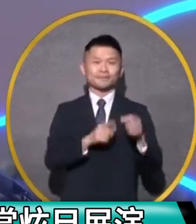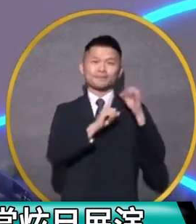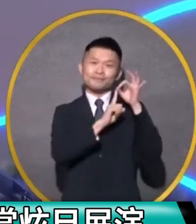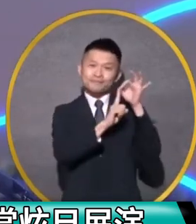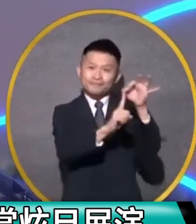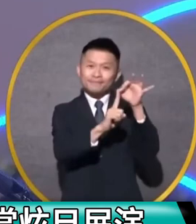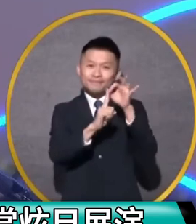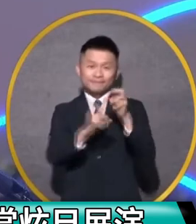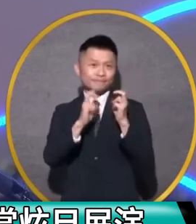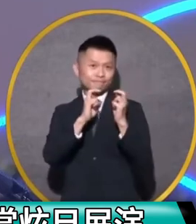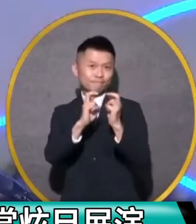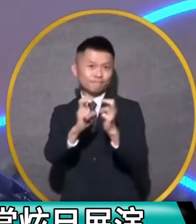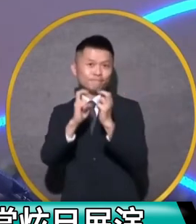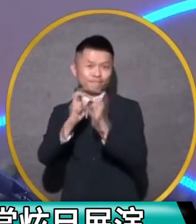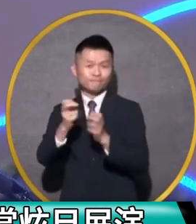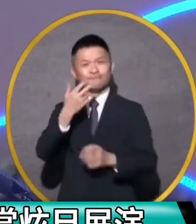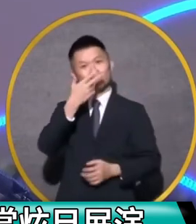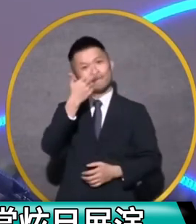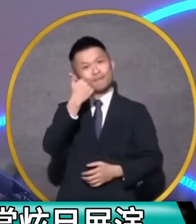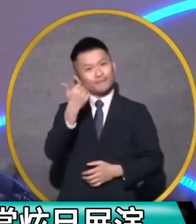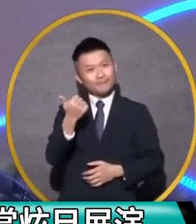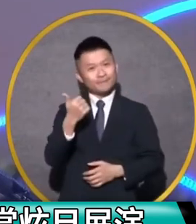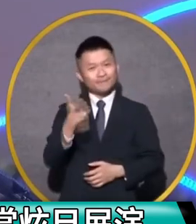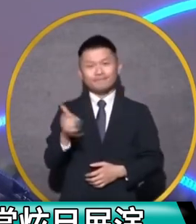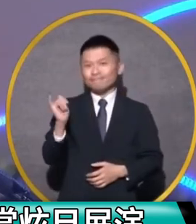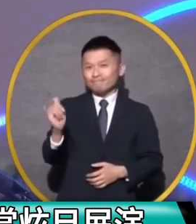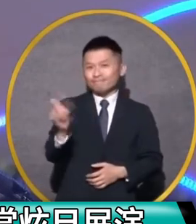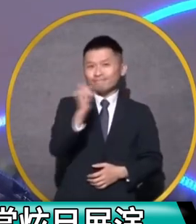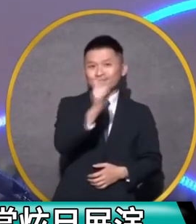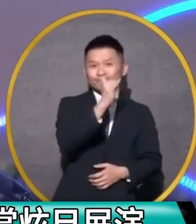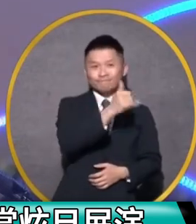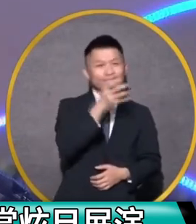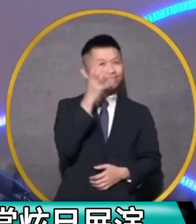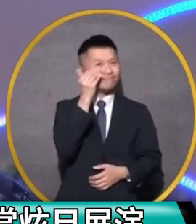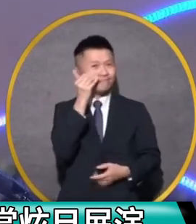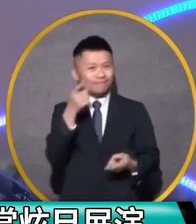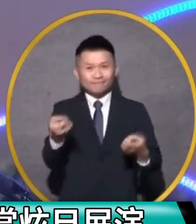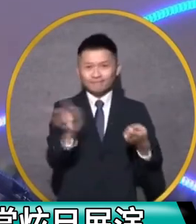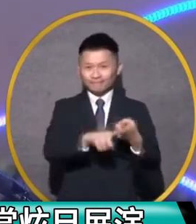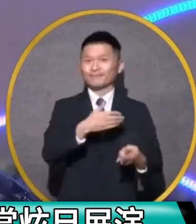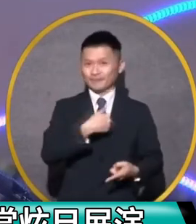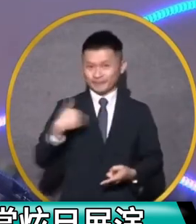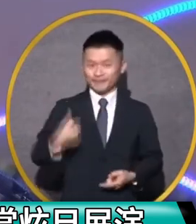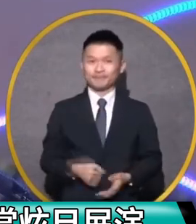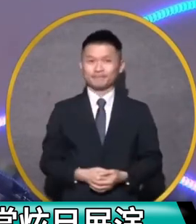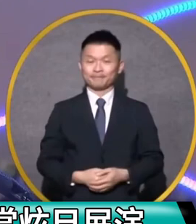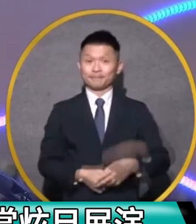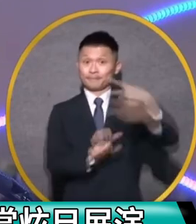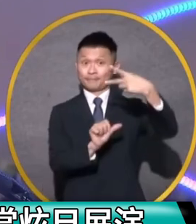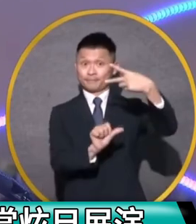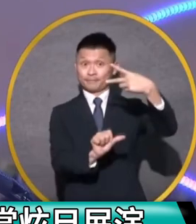工具，就可以逛遍我们整个灯会。所以